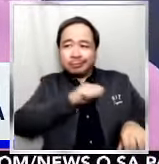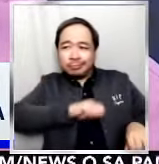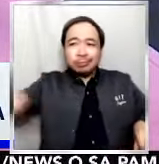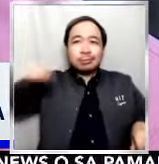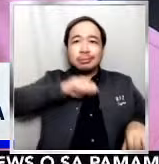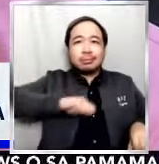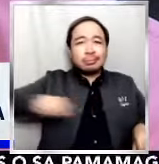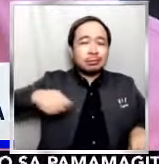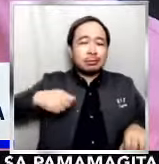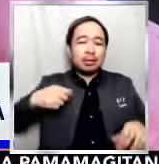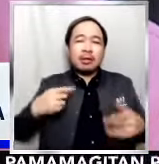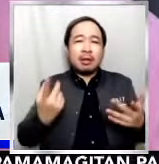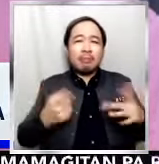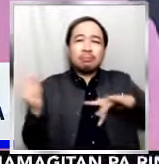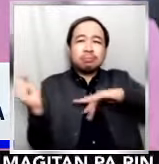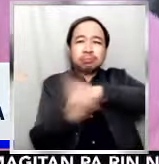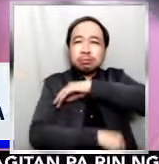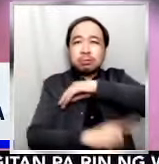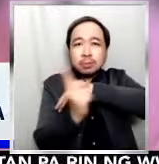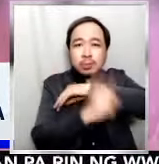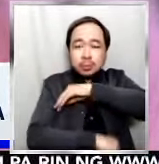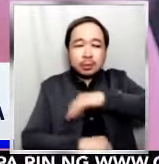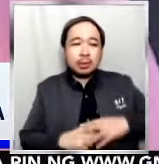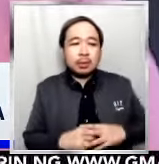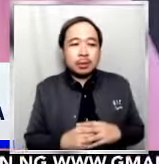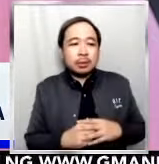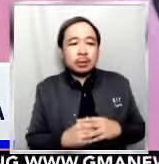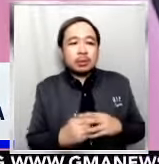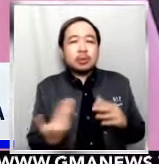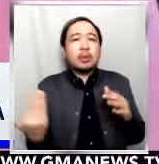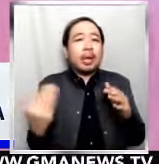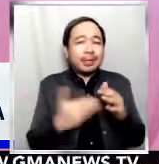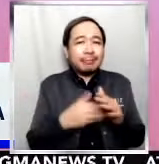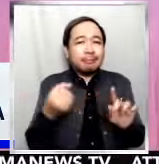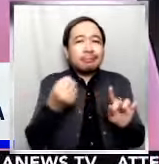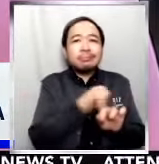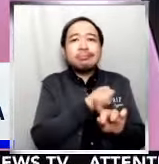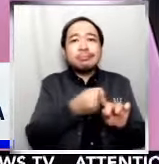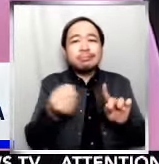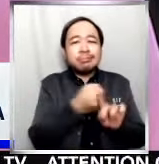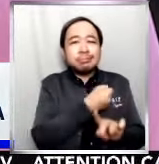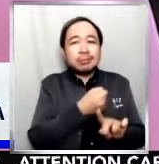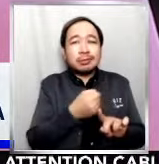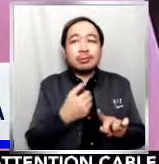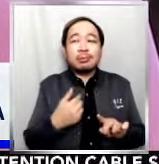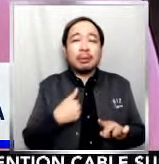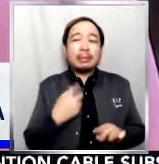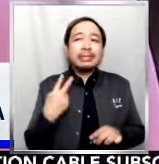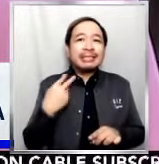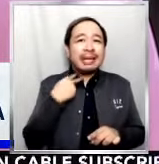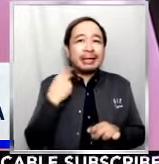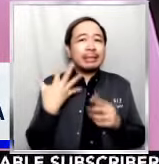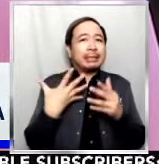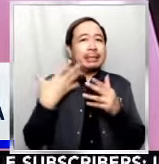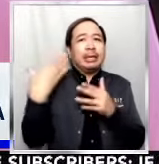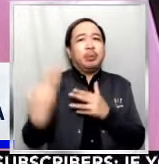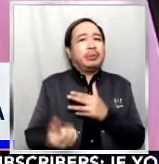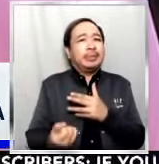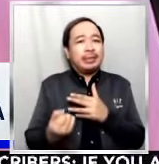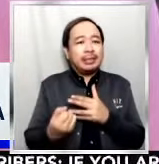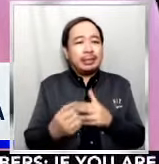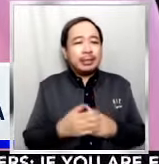Tapos di kukunin naman ako. Inisan naman ako sa labas. Masakit eh. Tinusok ba